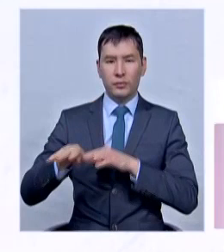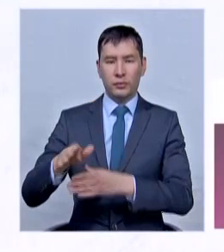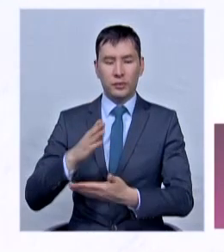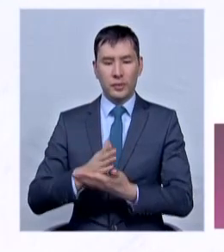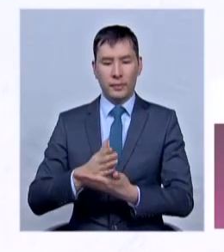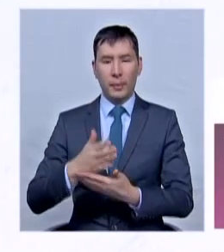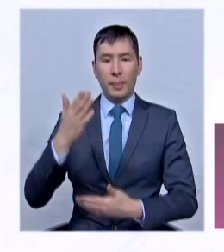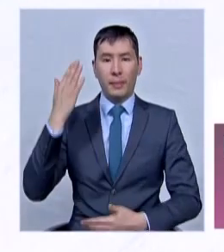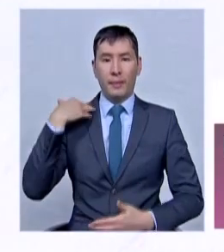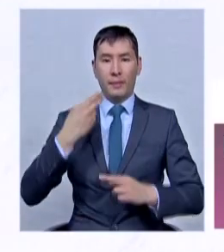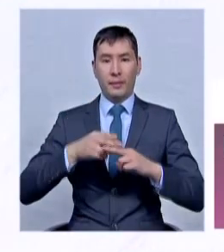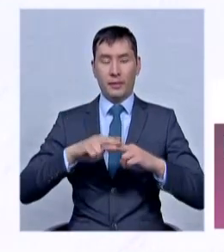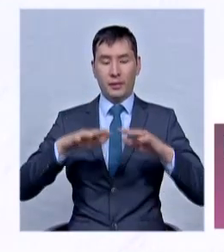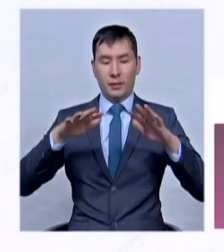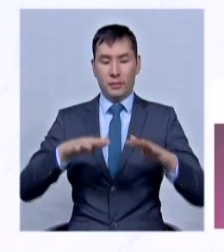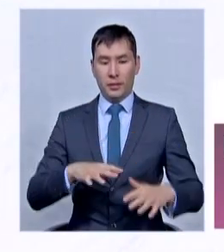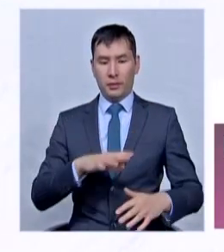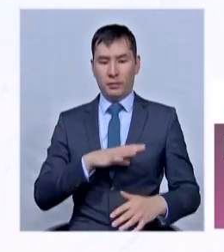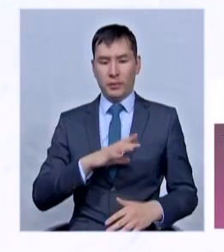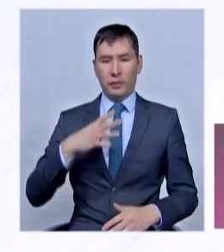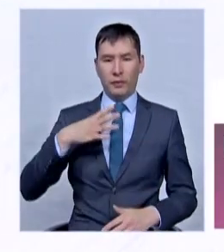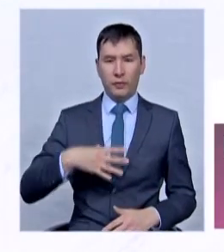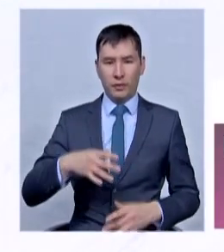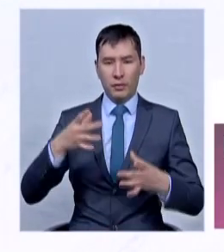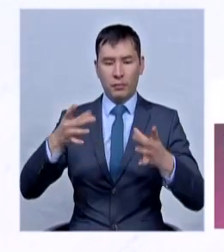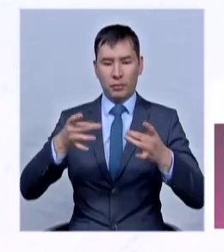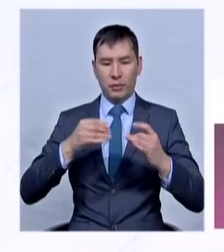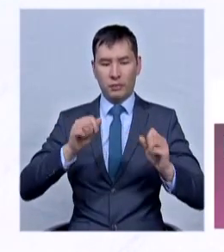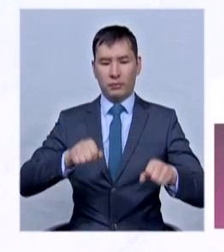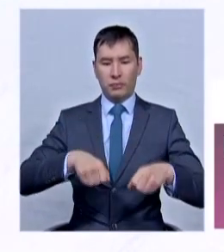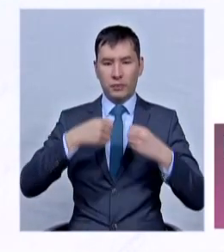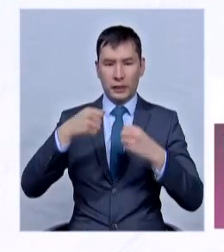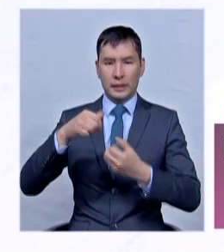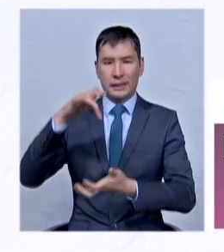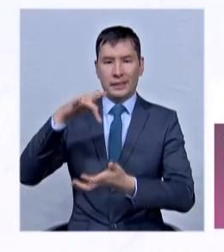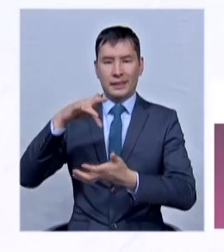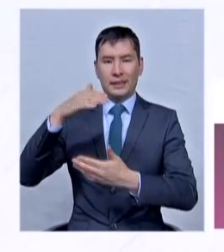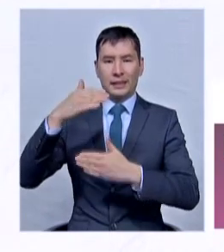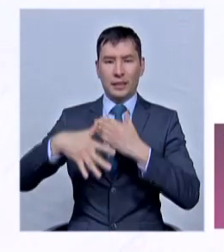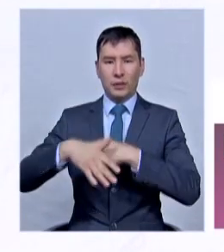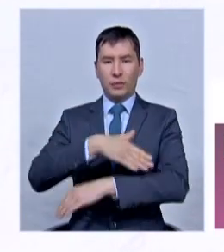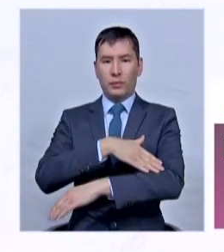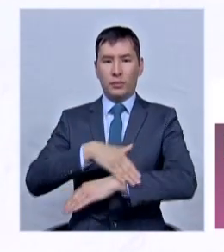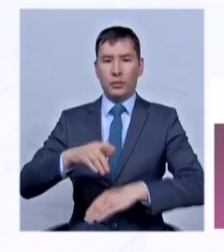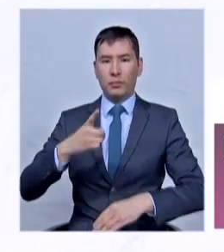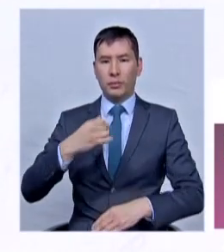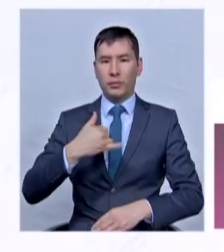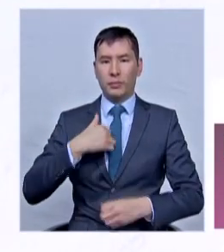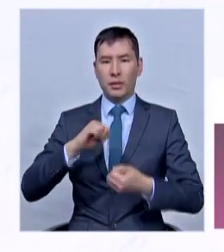біздер деген тұрғанымызда біздер аяғымызға целлофан киіп центральный көшеге шығатынбыз. Өйткені асфальт